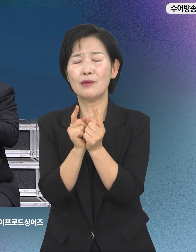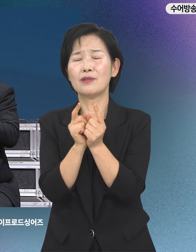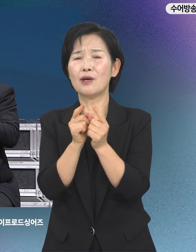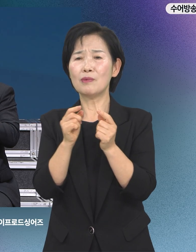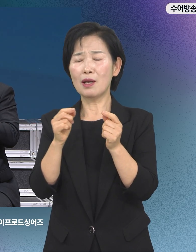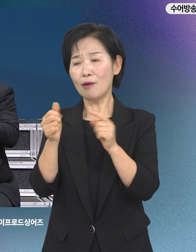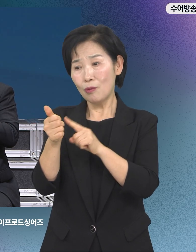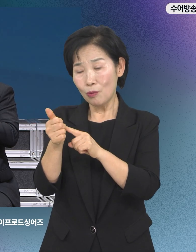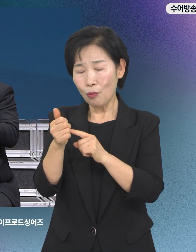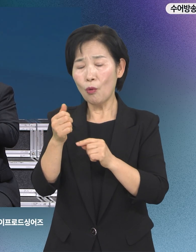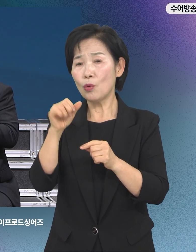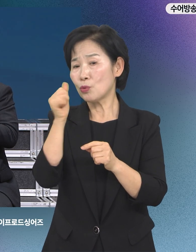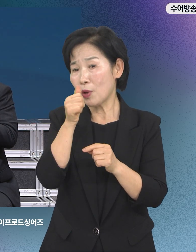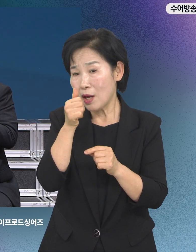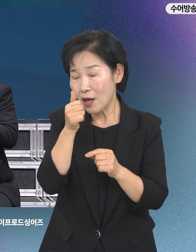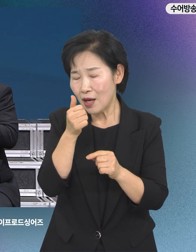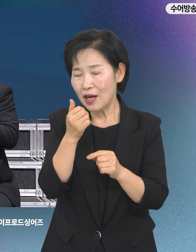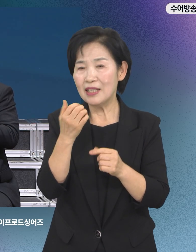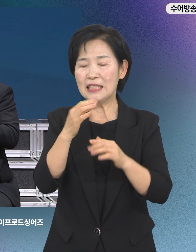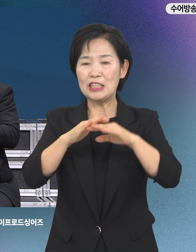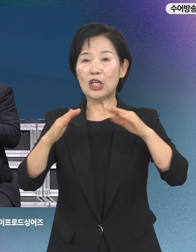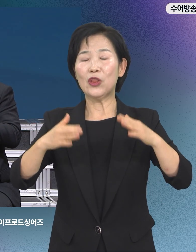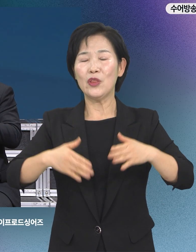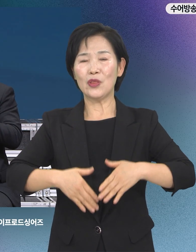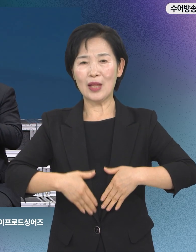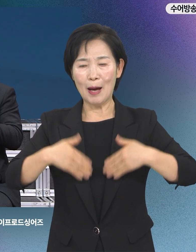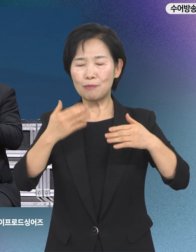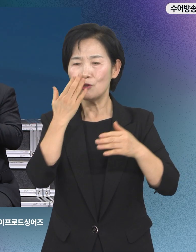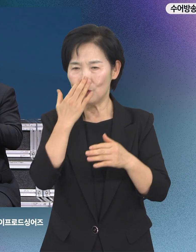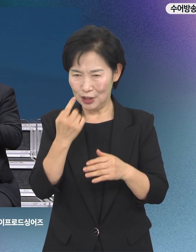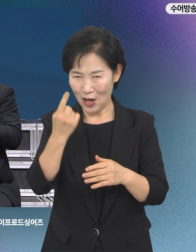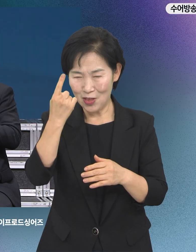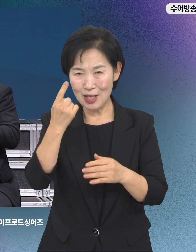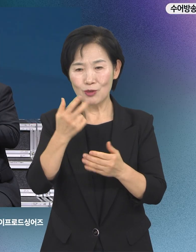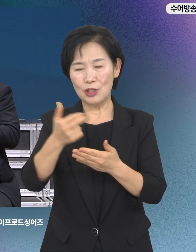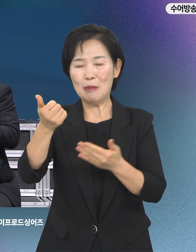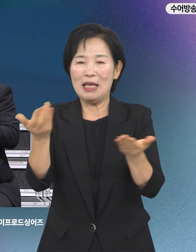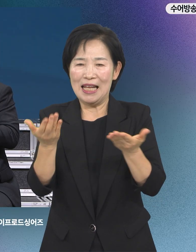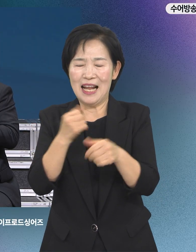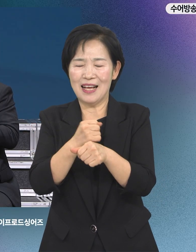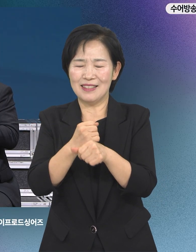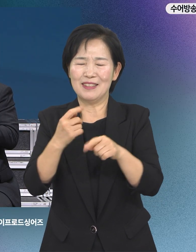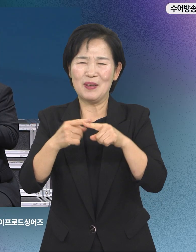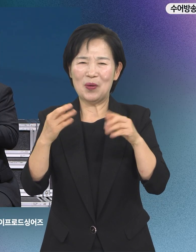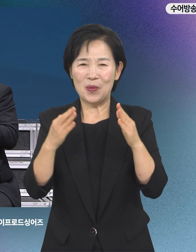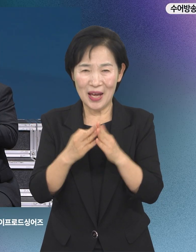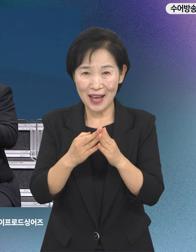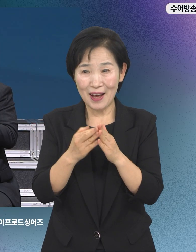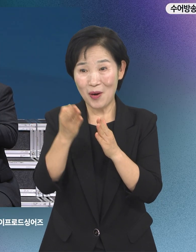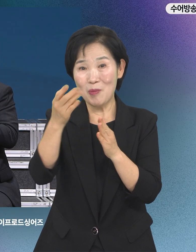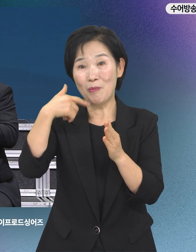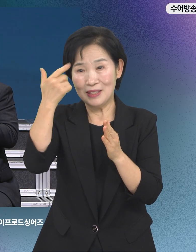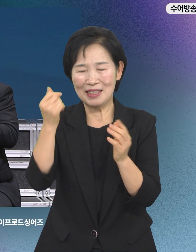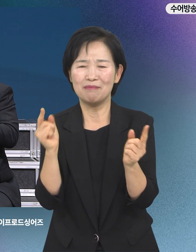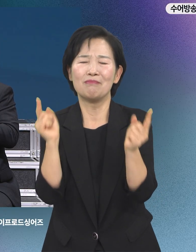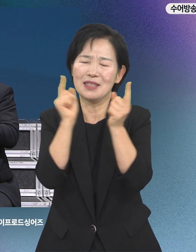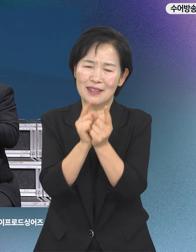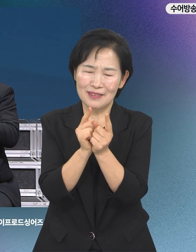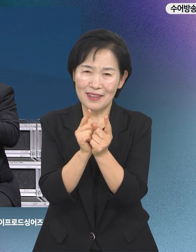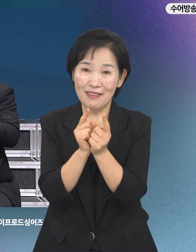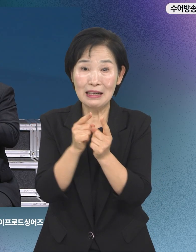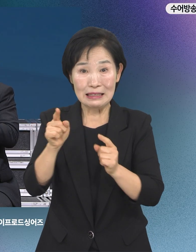전남 순천에 있는 주님이 일하신 교회를 찾아갔습니다. 그날이 제 세 번째 사망의